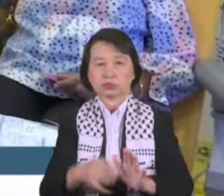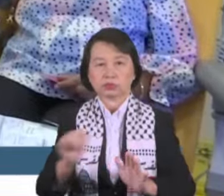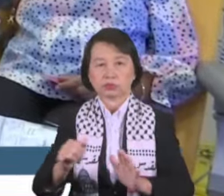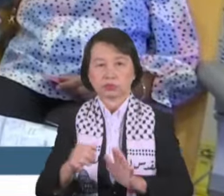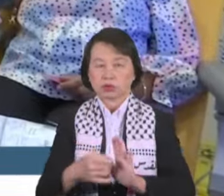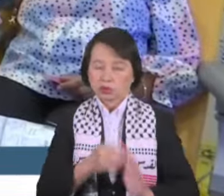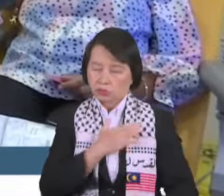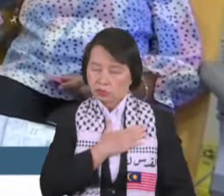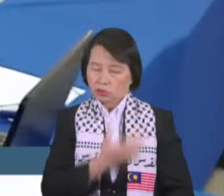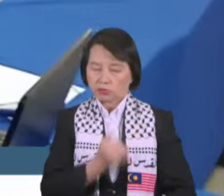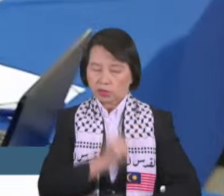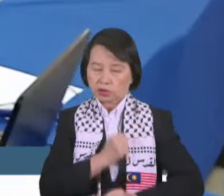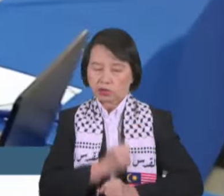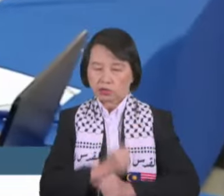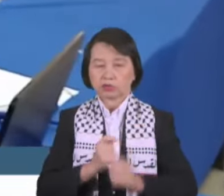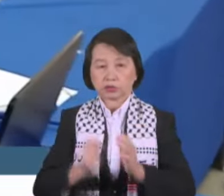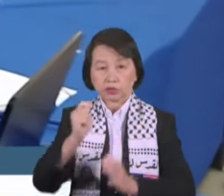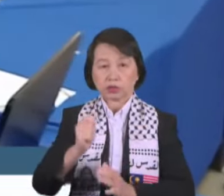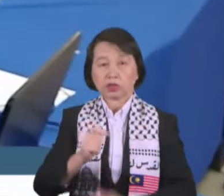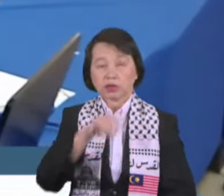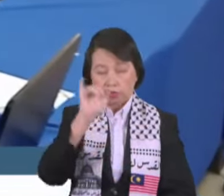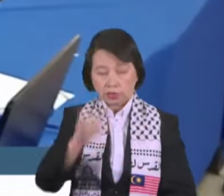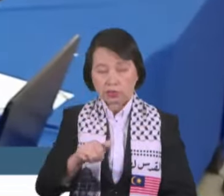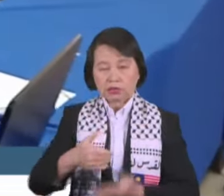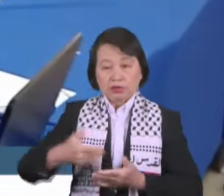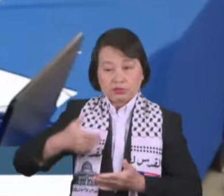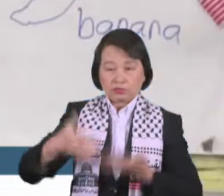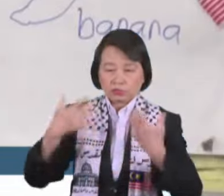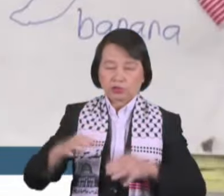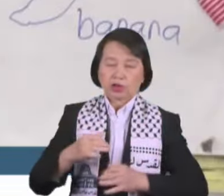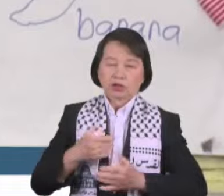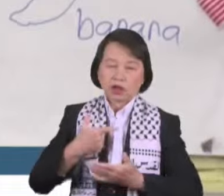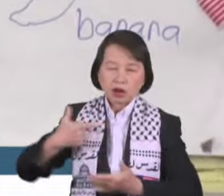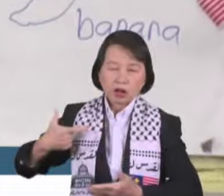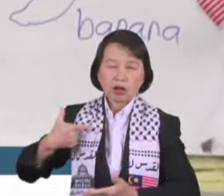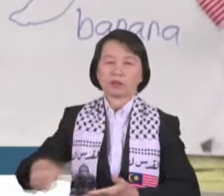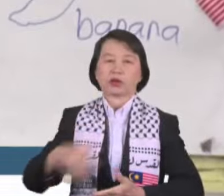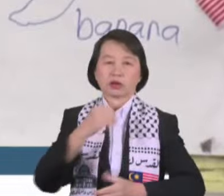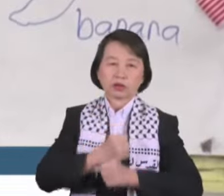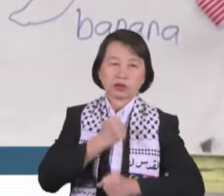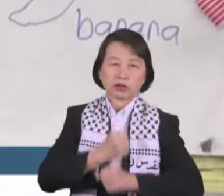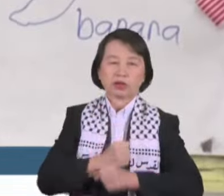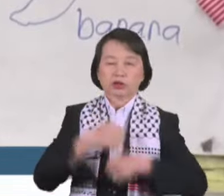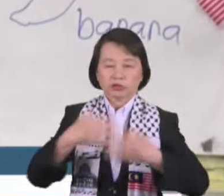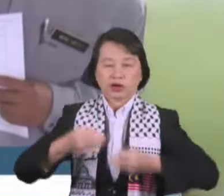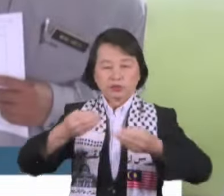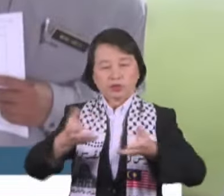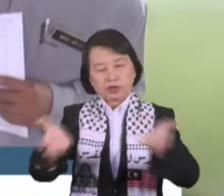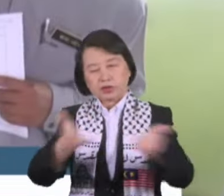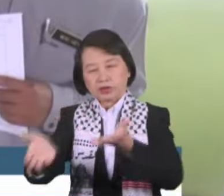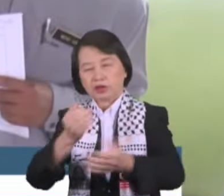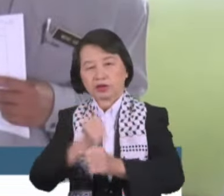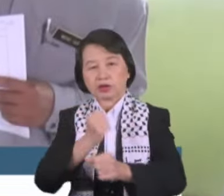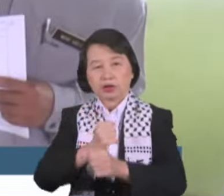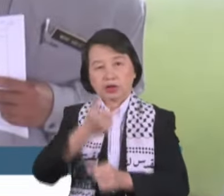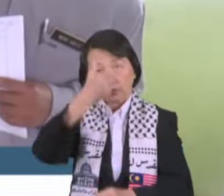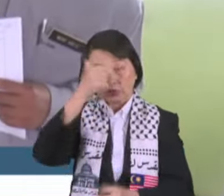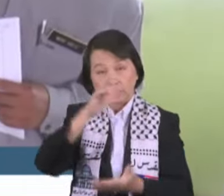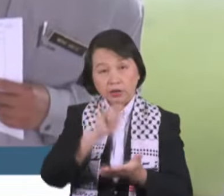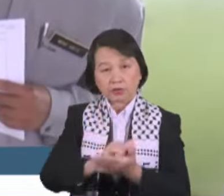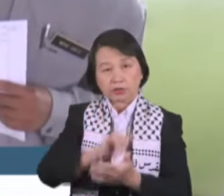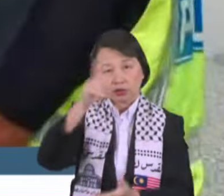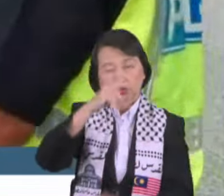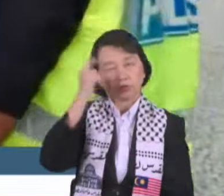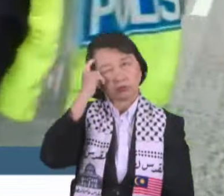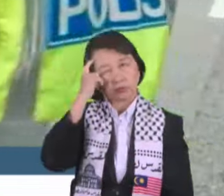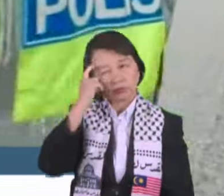tinggi. Jadi selama ini memang kita telah bekerja. Selama ini memang juga kita telah beri perkhidmatan. Sebab itu kerajaan menimbangkan kenaikan